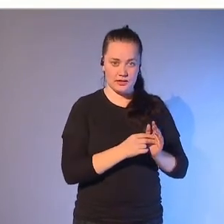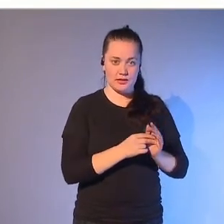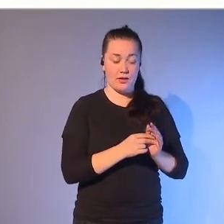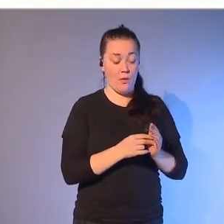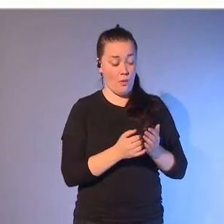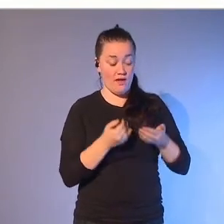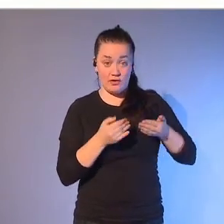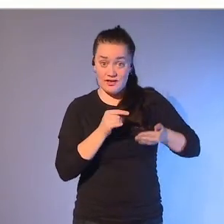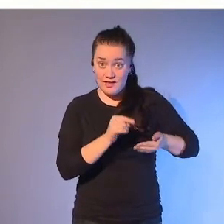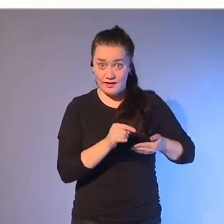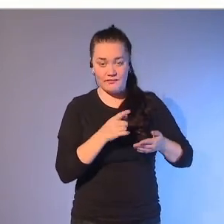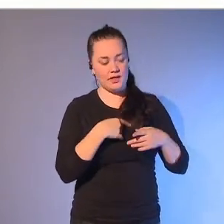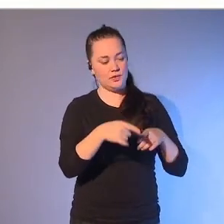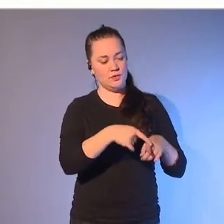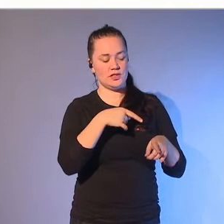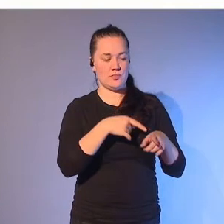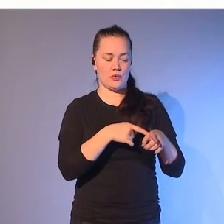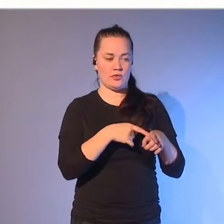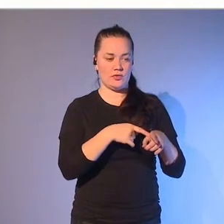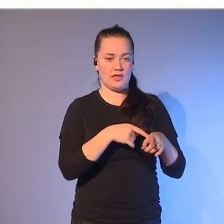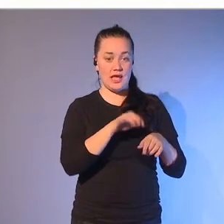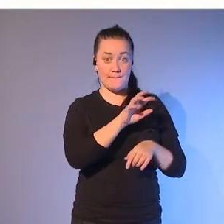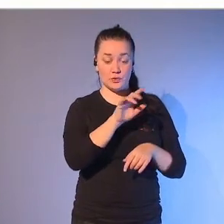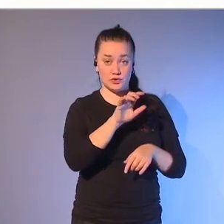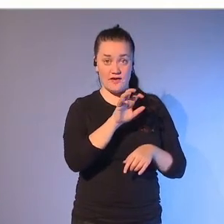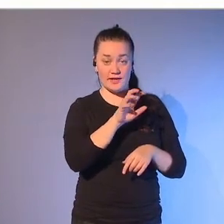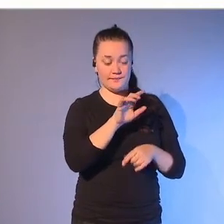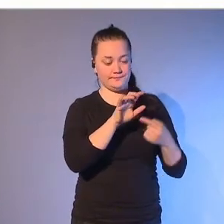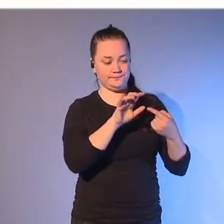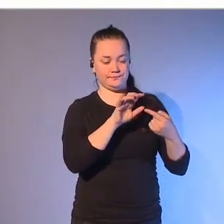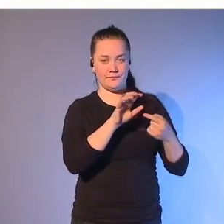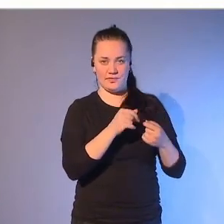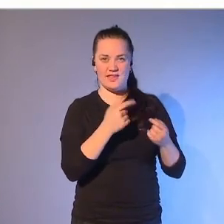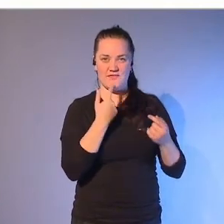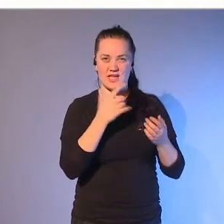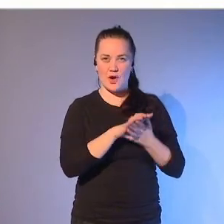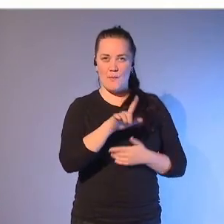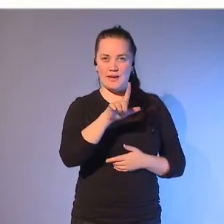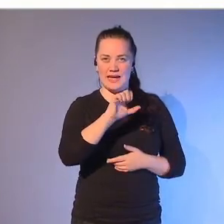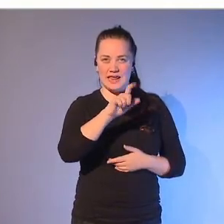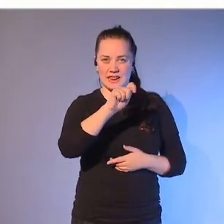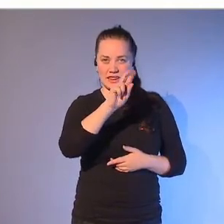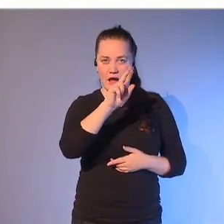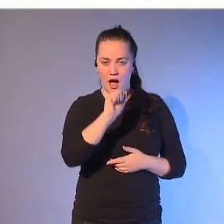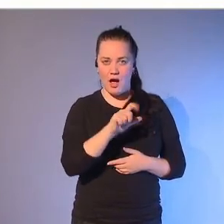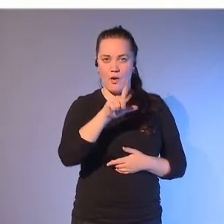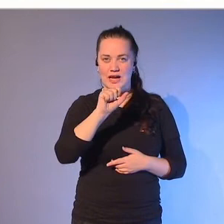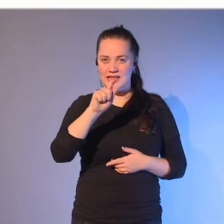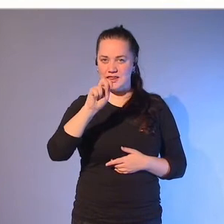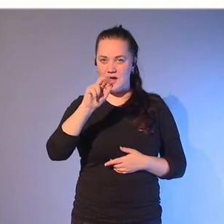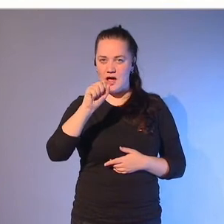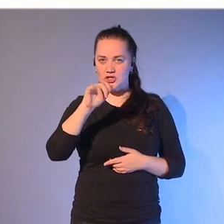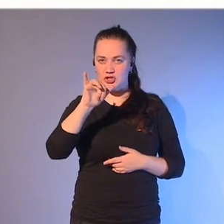så har vi hatt utgangspunkt i bokstaven, altså derfor snakker vi om litra og litteracy. Og så har det skiftet